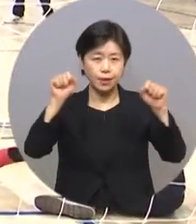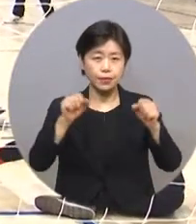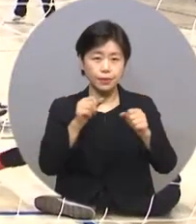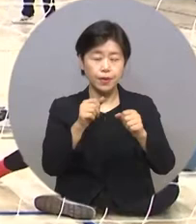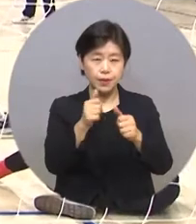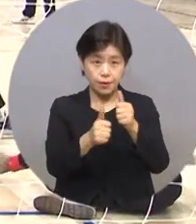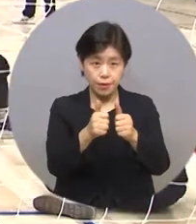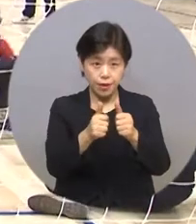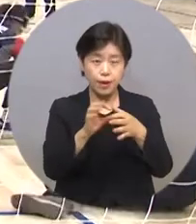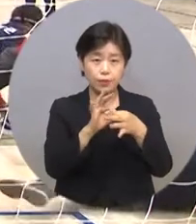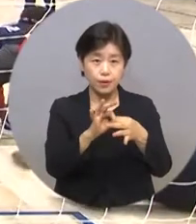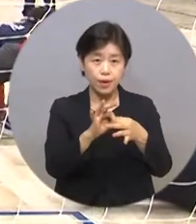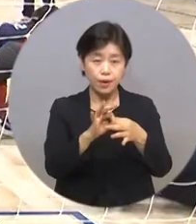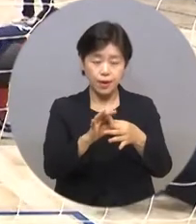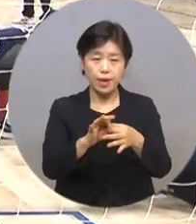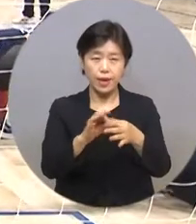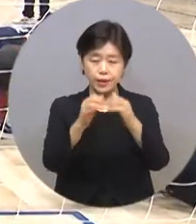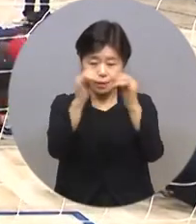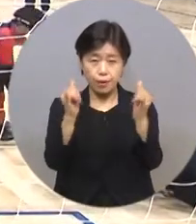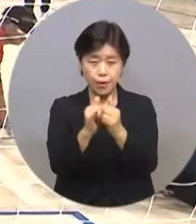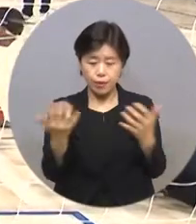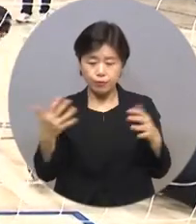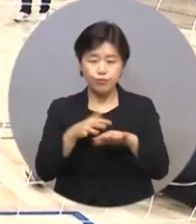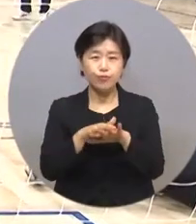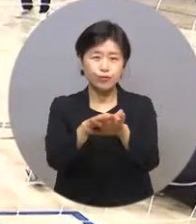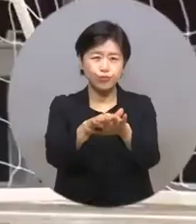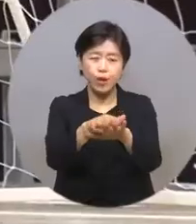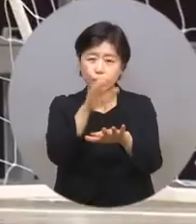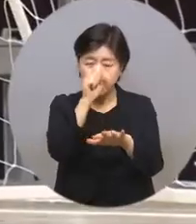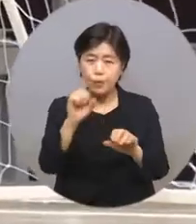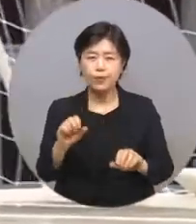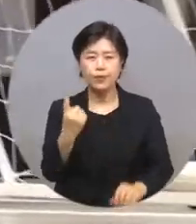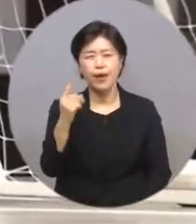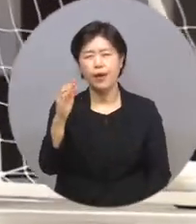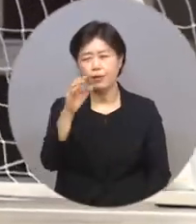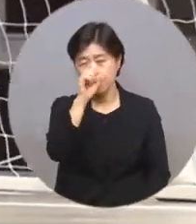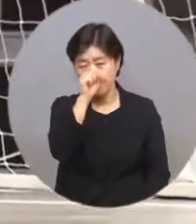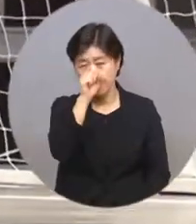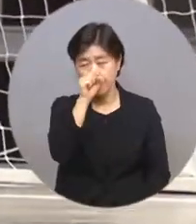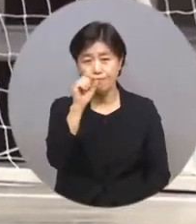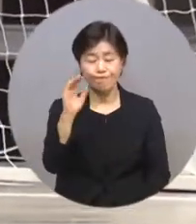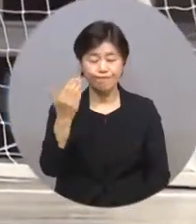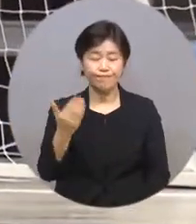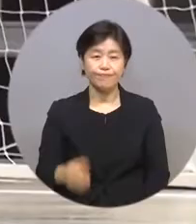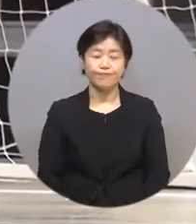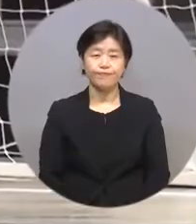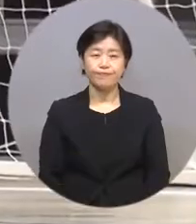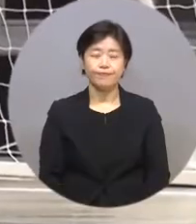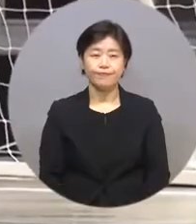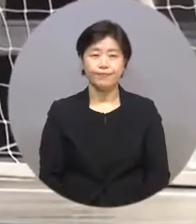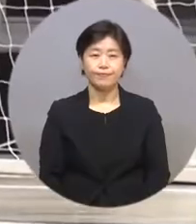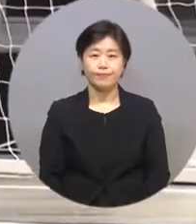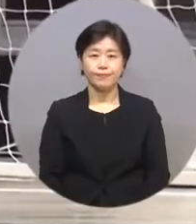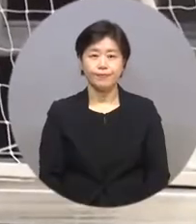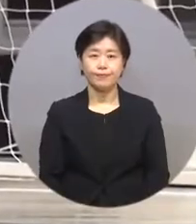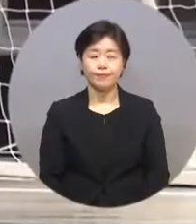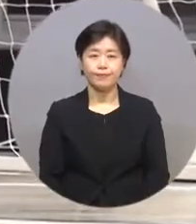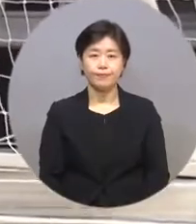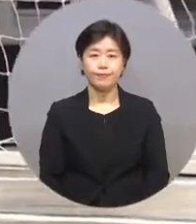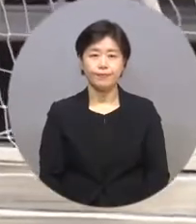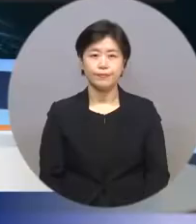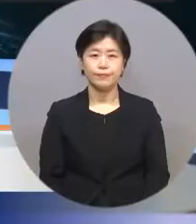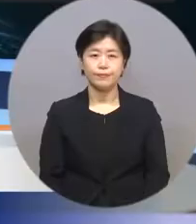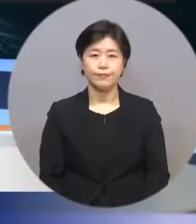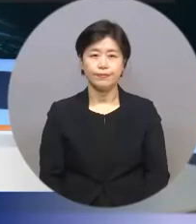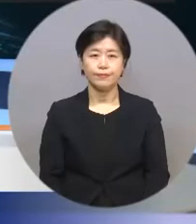사회통합실현의 한 걸음 나아가는 계기가 되길 바란다고 소감을 전했습니다 복지tv 전북방송 장유진입니다